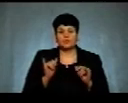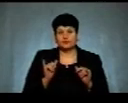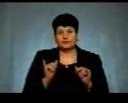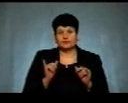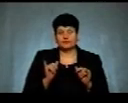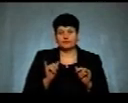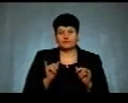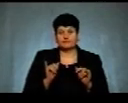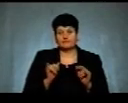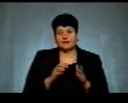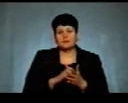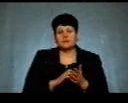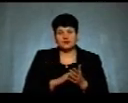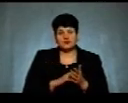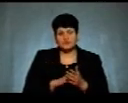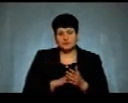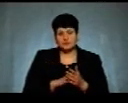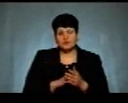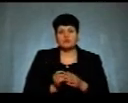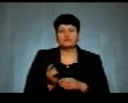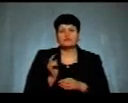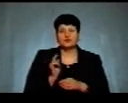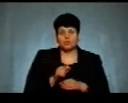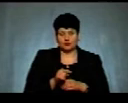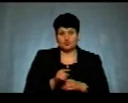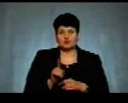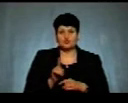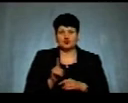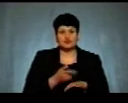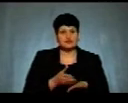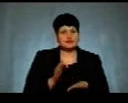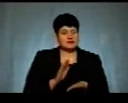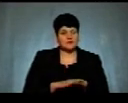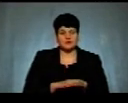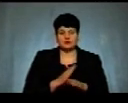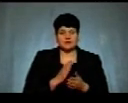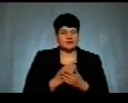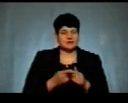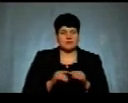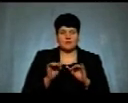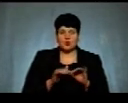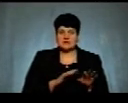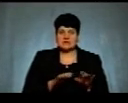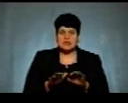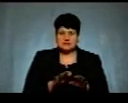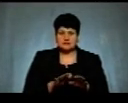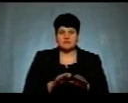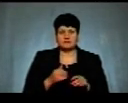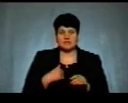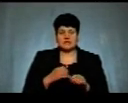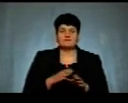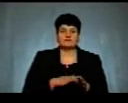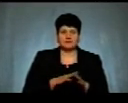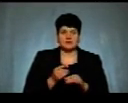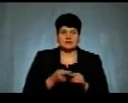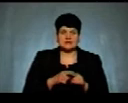Суб'єктивні, об'єктивні причини в тому, що тяжко йде цей процес. Але ми справилися з цим